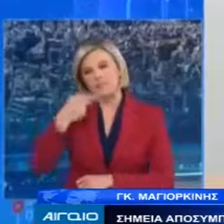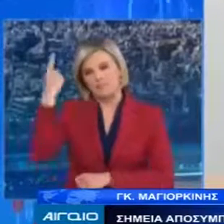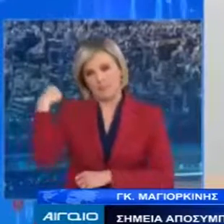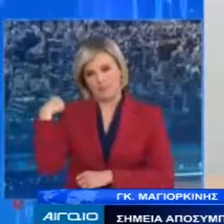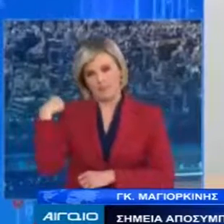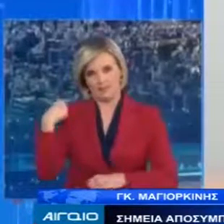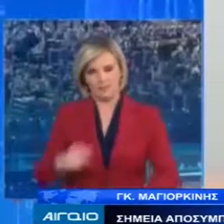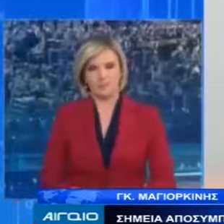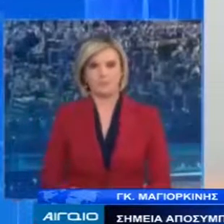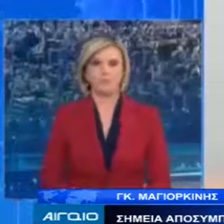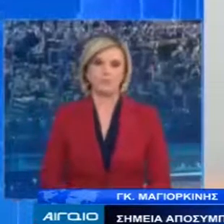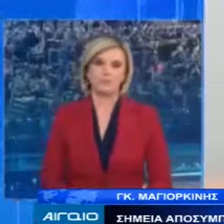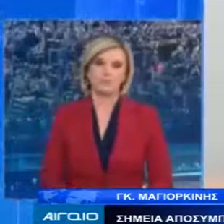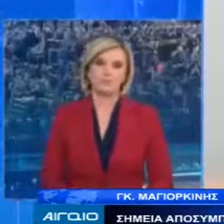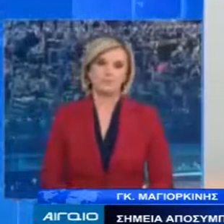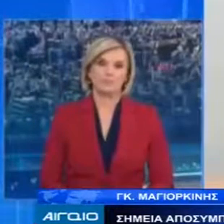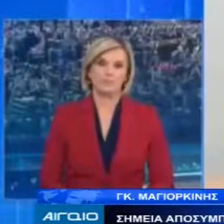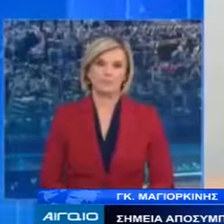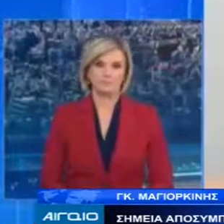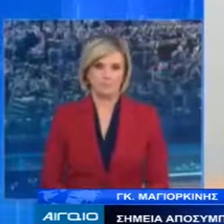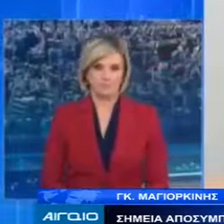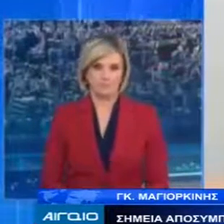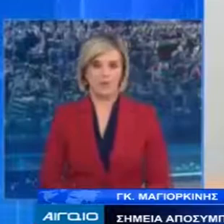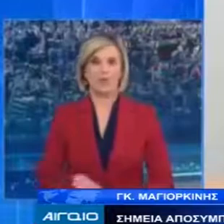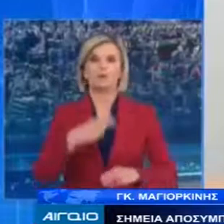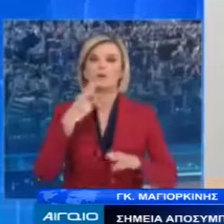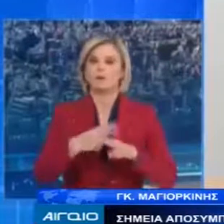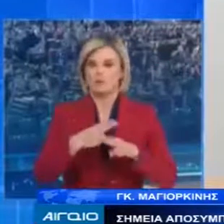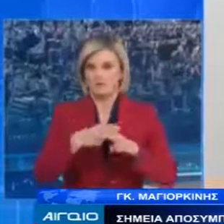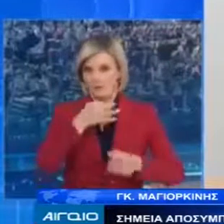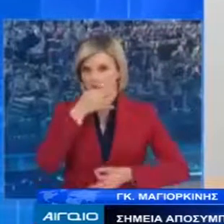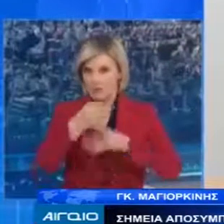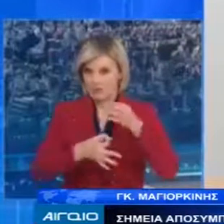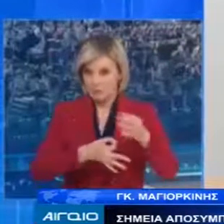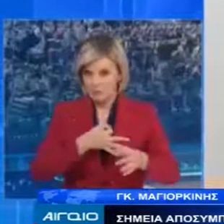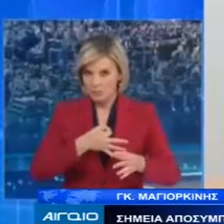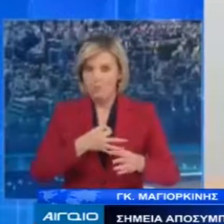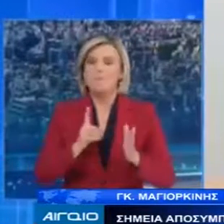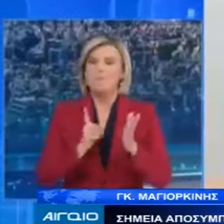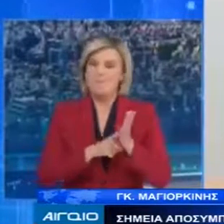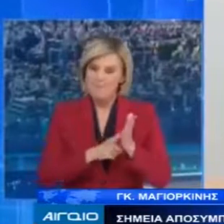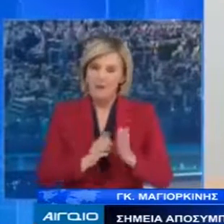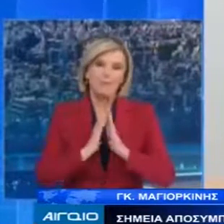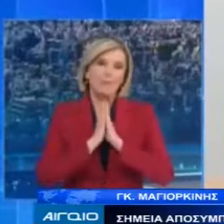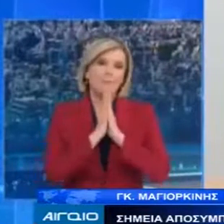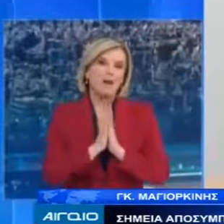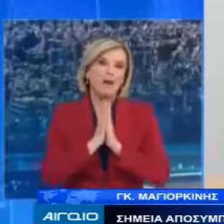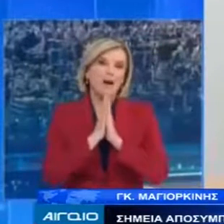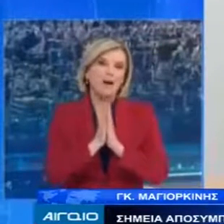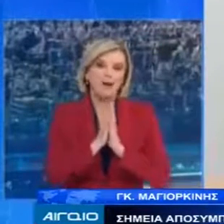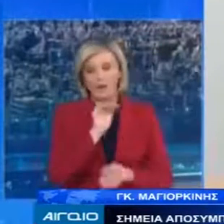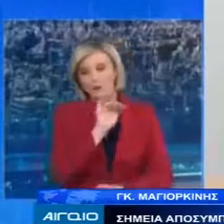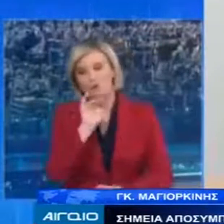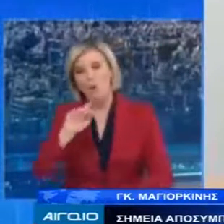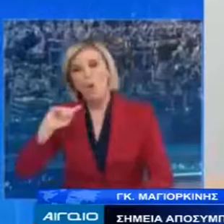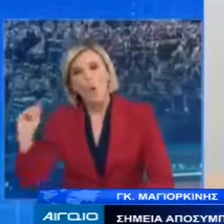εγώ τη σημασία που έχει να συμμετέχουμε όλοι πια στον εμβολιασμό, στα self-test, αλλά και πιο σημαντικό, συντήρηση βασικών